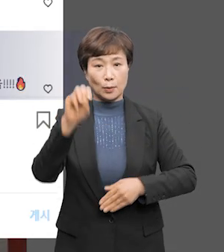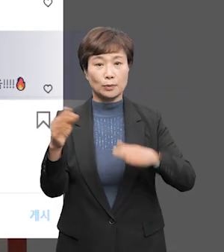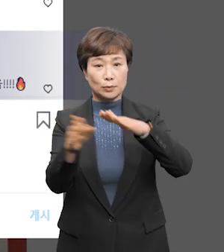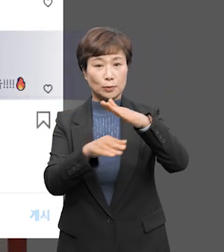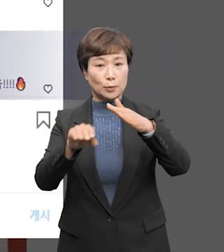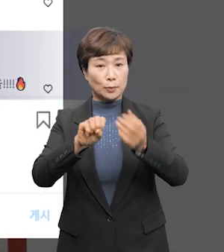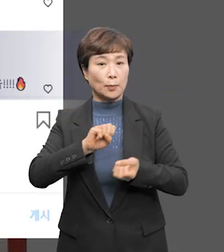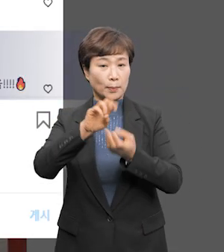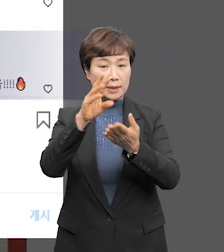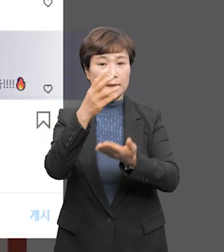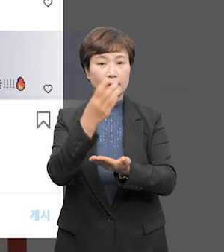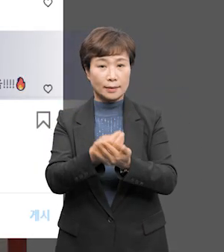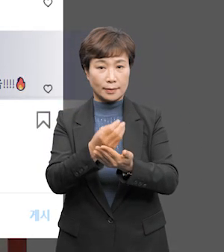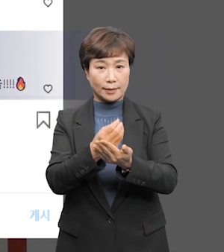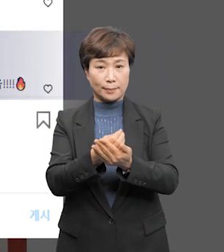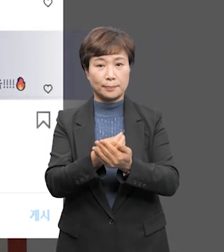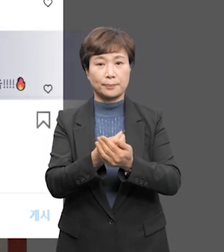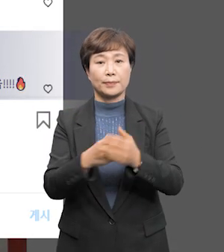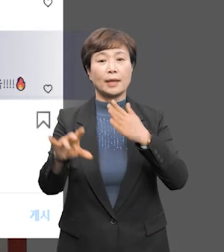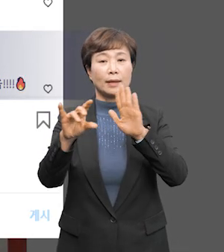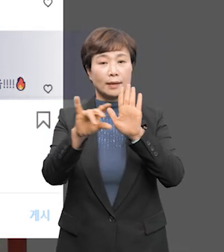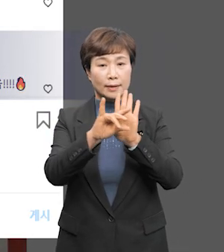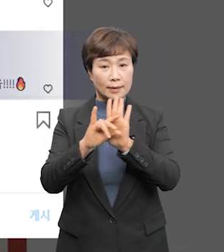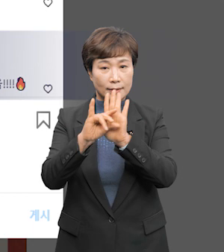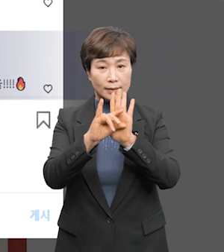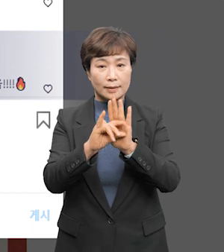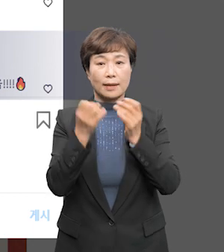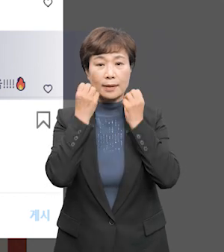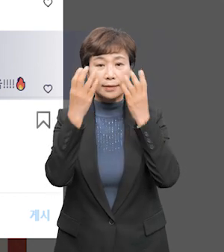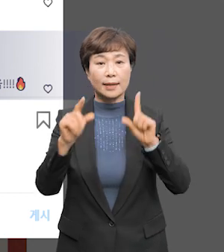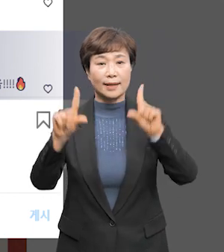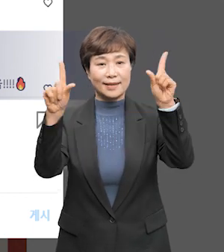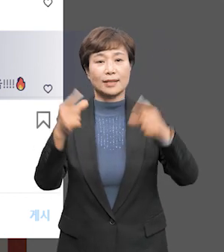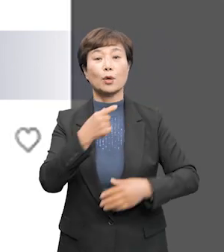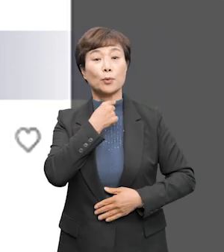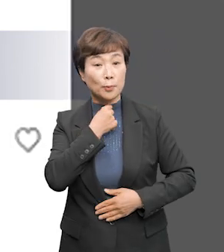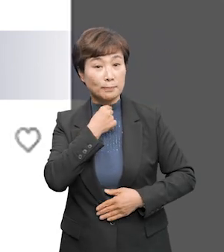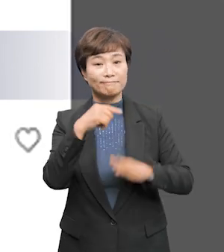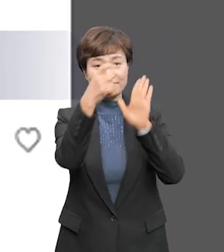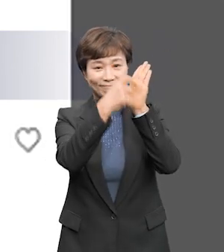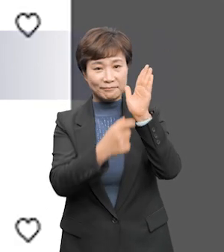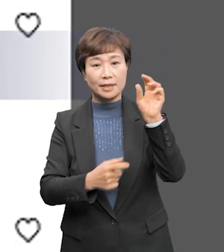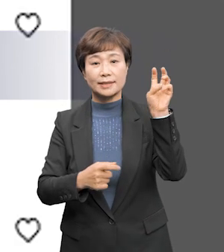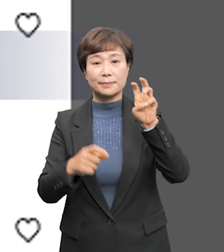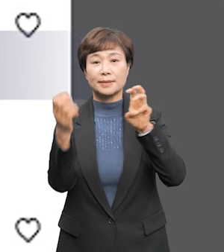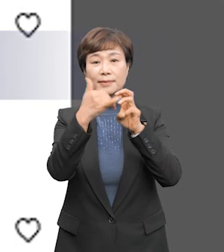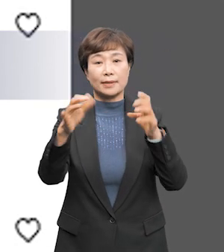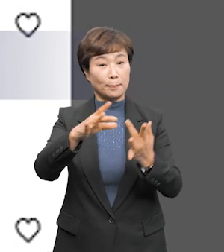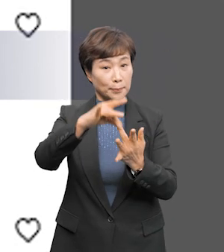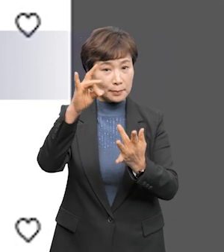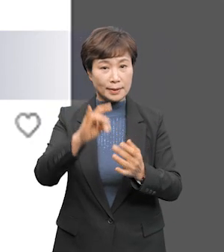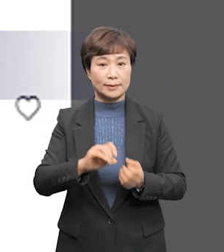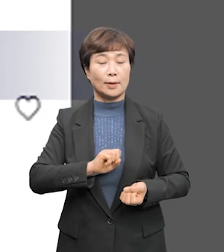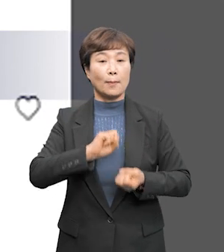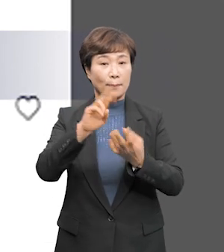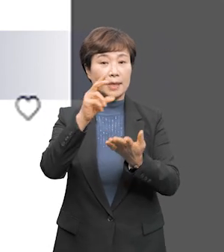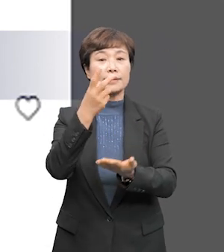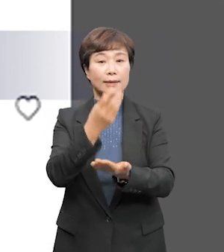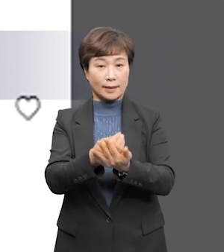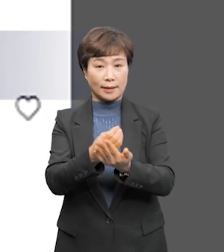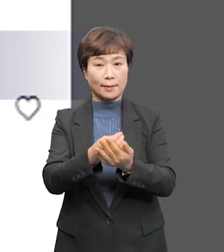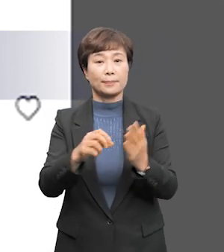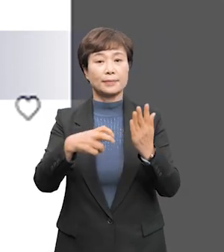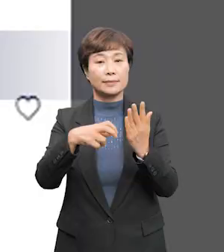6일까지 광주 공공배달을 공식 인스타그램에 댓글로 새해 소원을 적어준 30명을 선정해 배달의